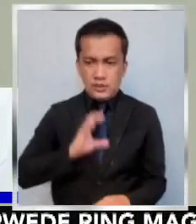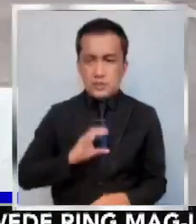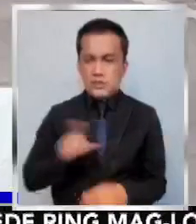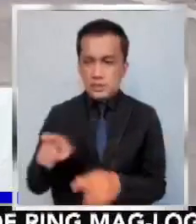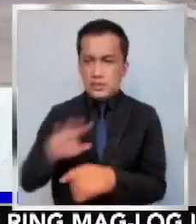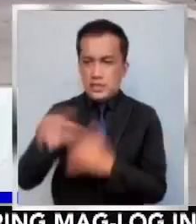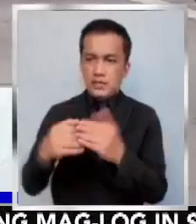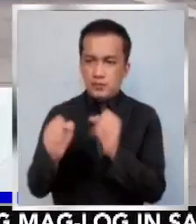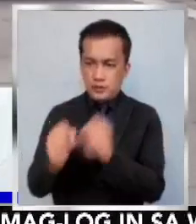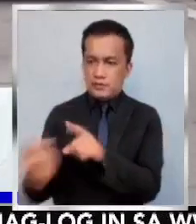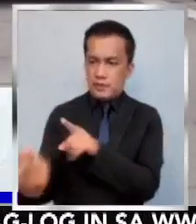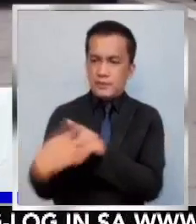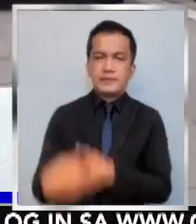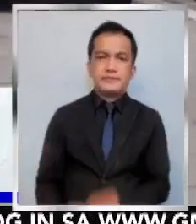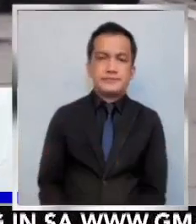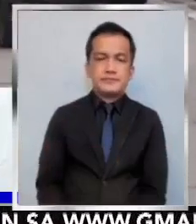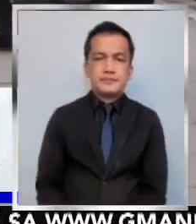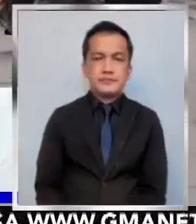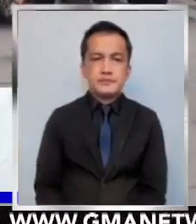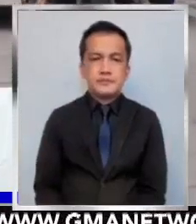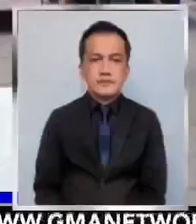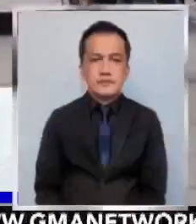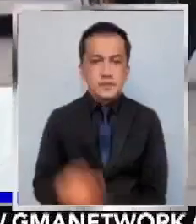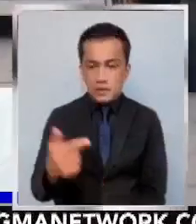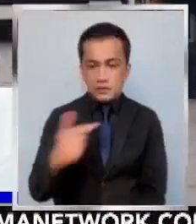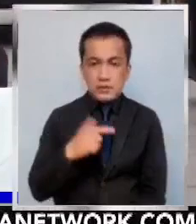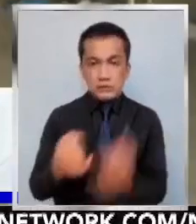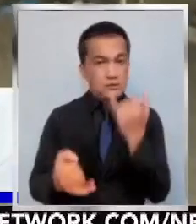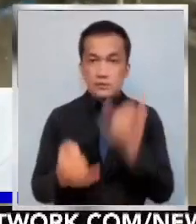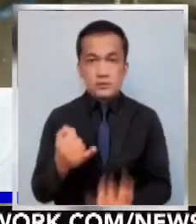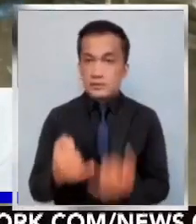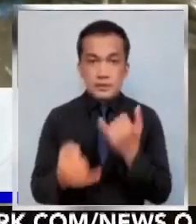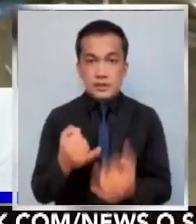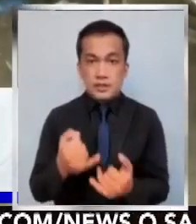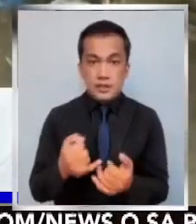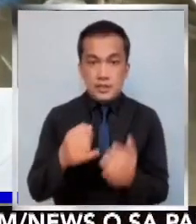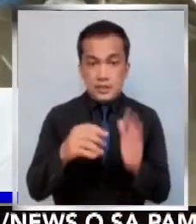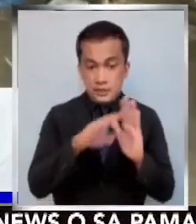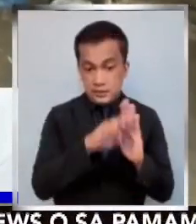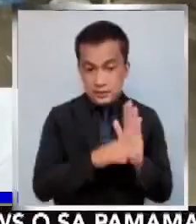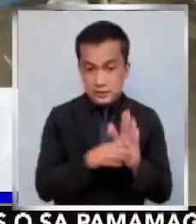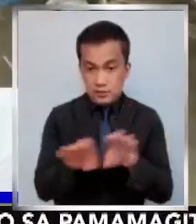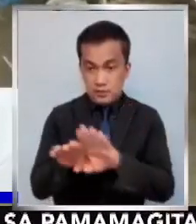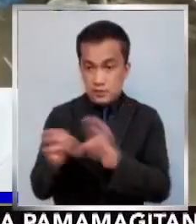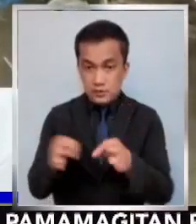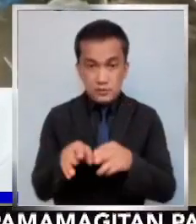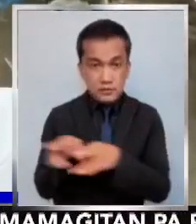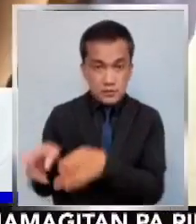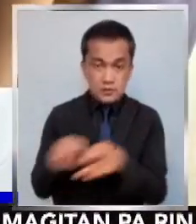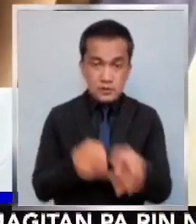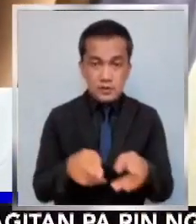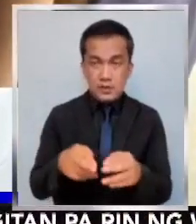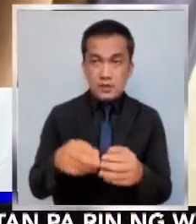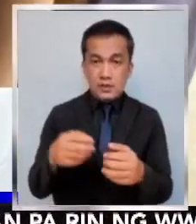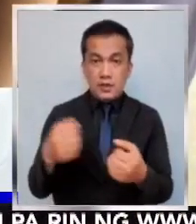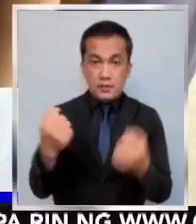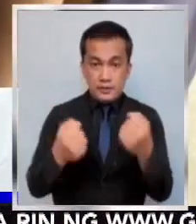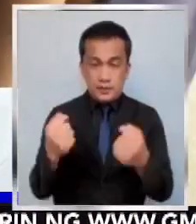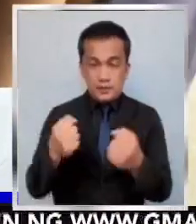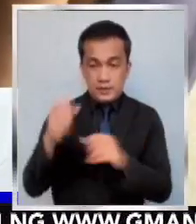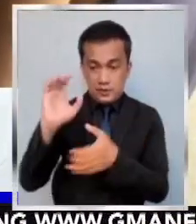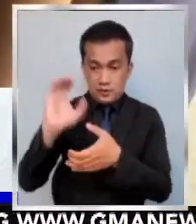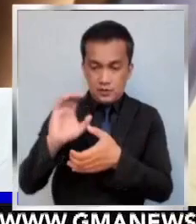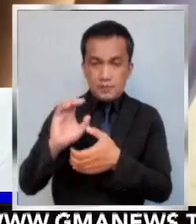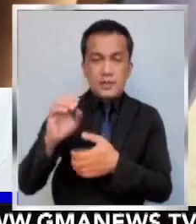amin. Hindi pa pinalang listahan ang bubuksang ruta at umaasa ang mga tsuper na ito sa Caloocan na makakasama ang